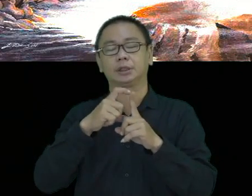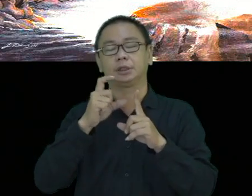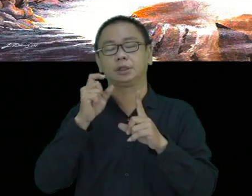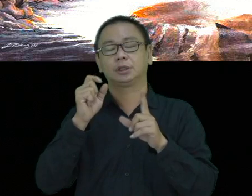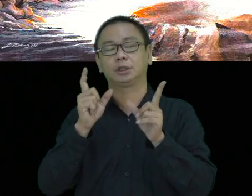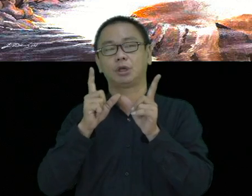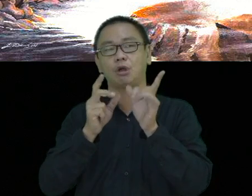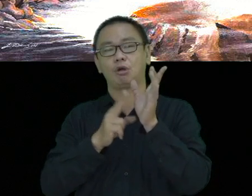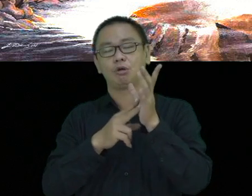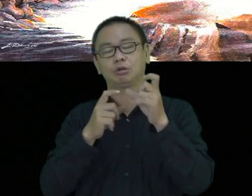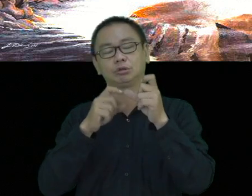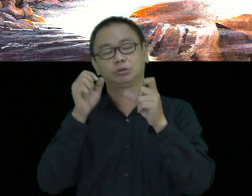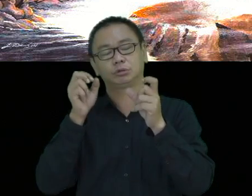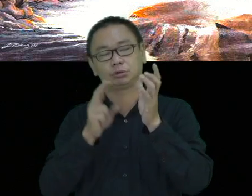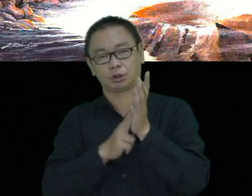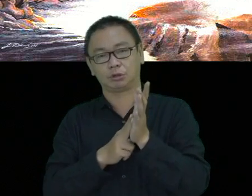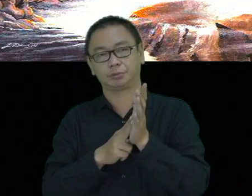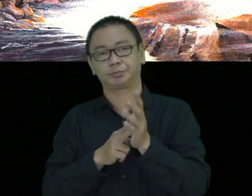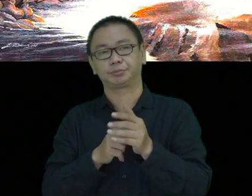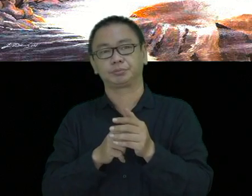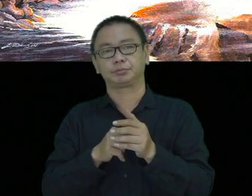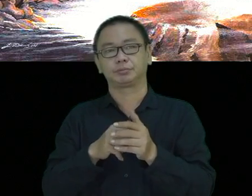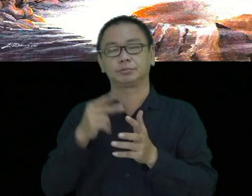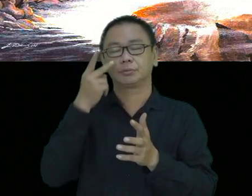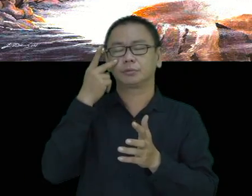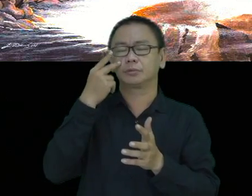Johnson, dan saudara perhatikan ini ada gambar apa sih?